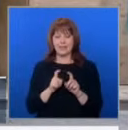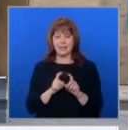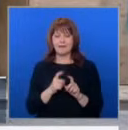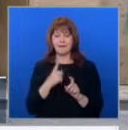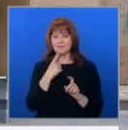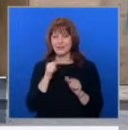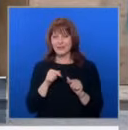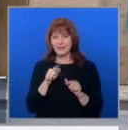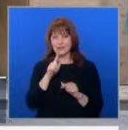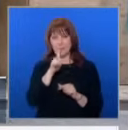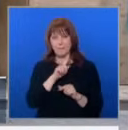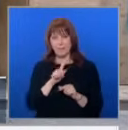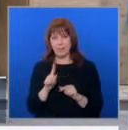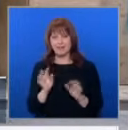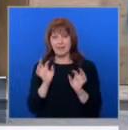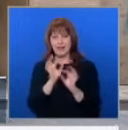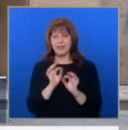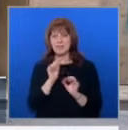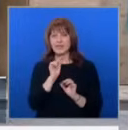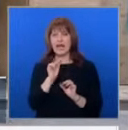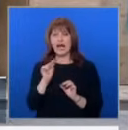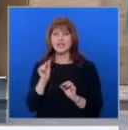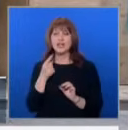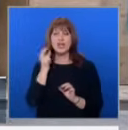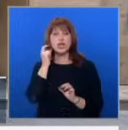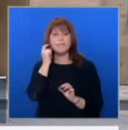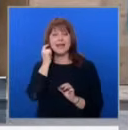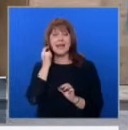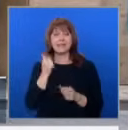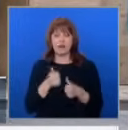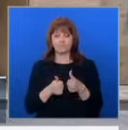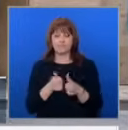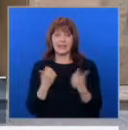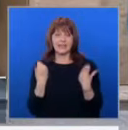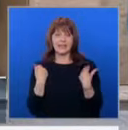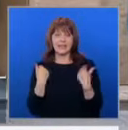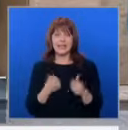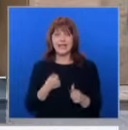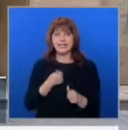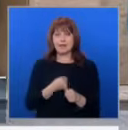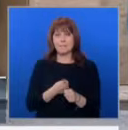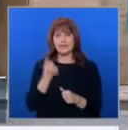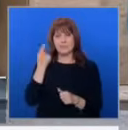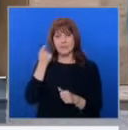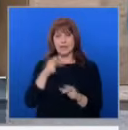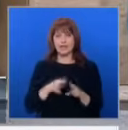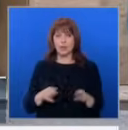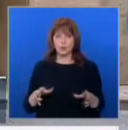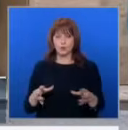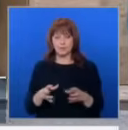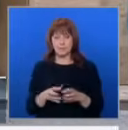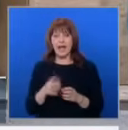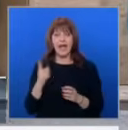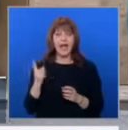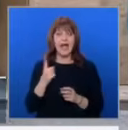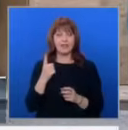за този момент няма да каже кои са имената, които ще бъдат кандидати за заместник-председатели на Народното събрание, но една от